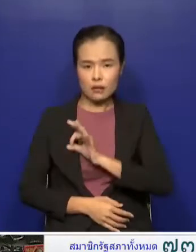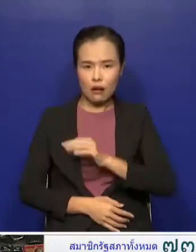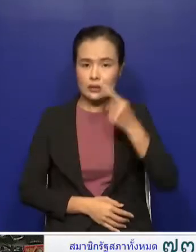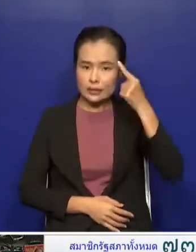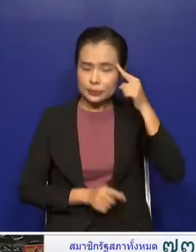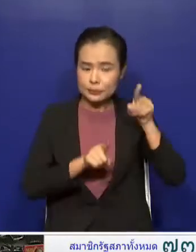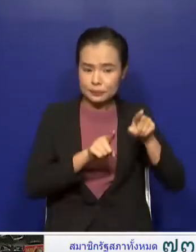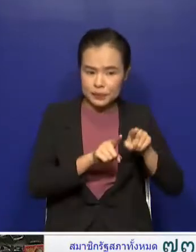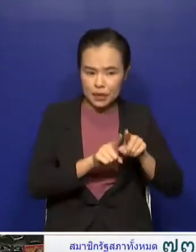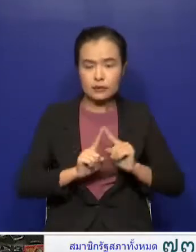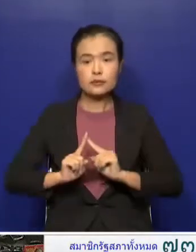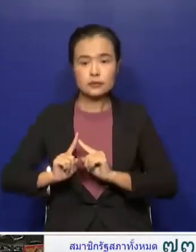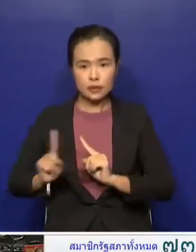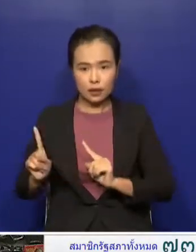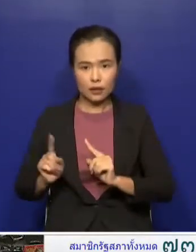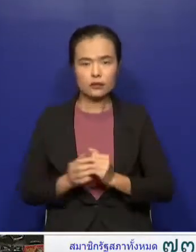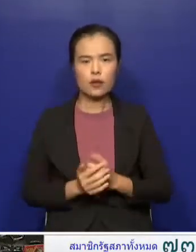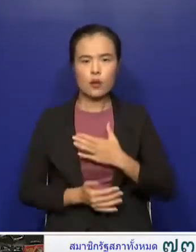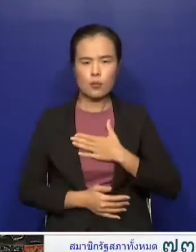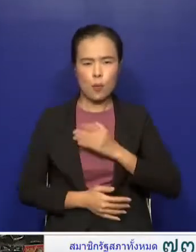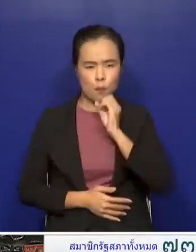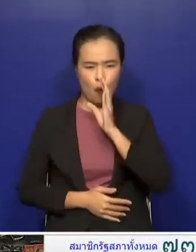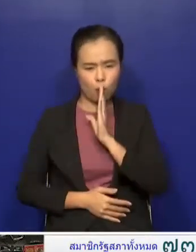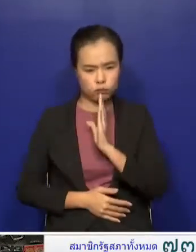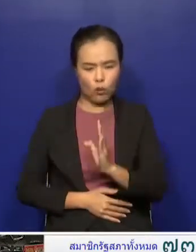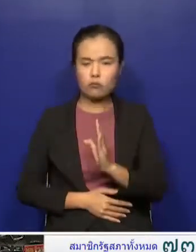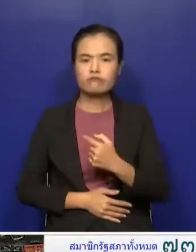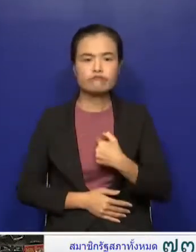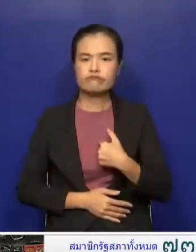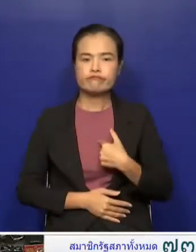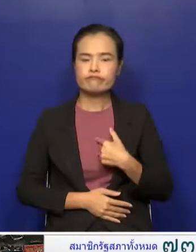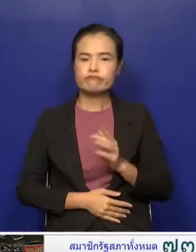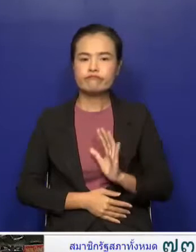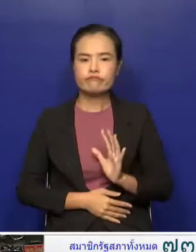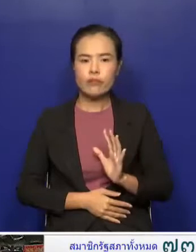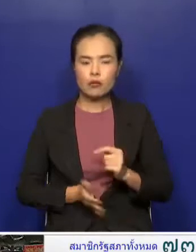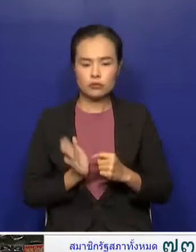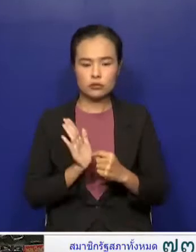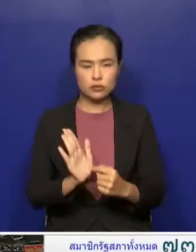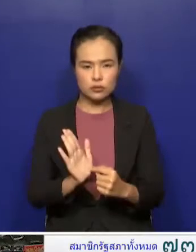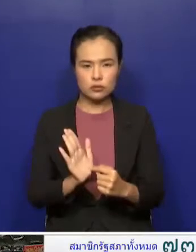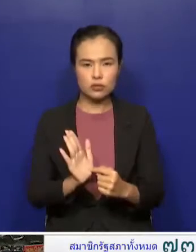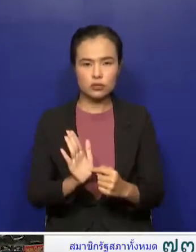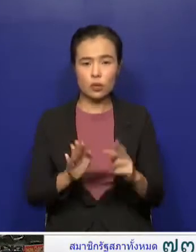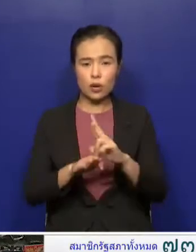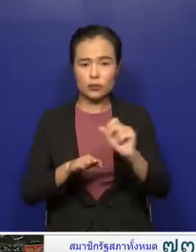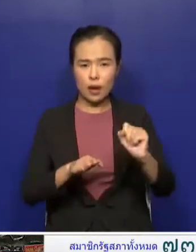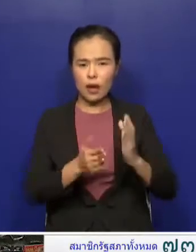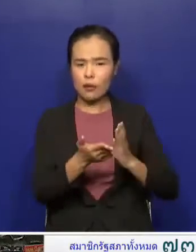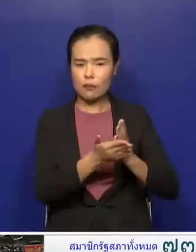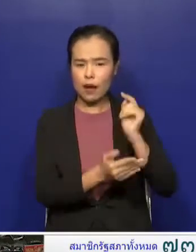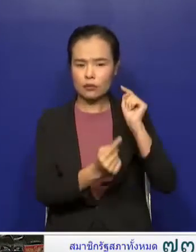ด้วยแต่ผมเองกลับเรียนตรงๆว่าคงไม่เห็นด้วยที่จะให้ยื่นญัตตินี้ก็มาในสะพานแล้วผ่านไปยัง